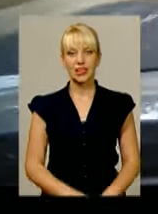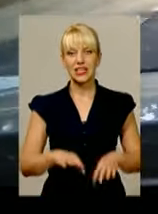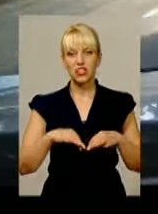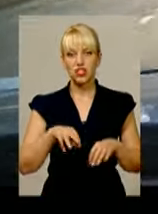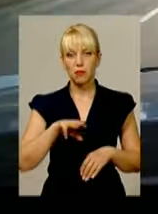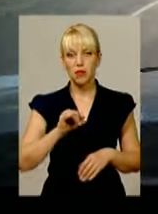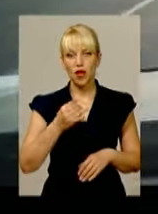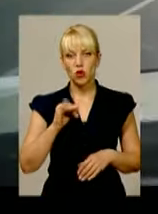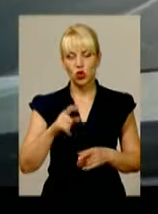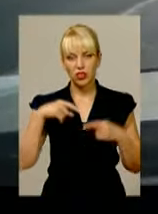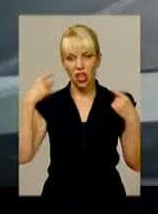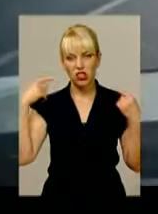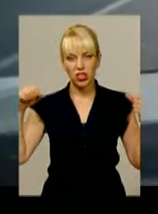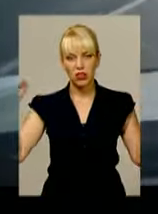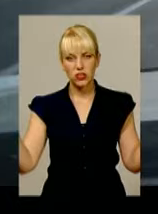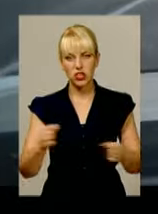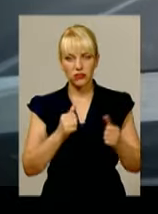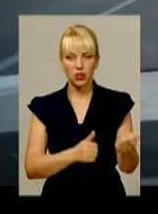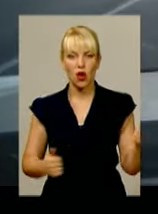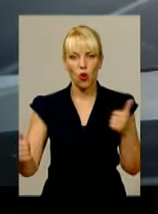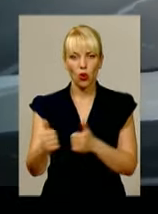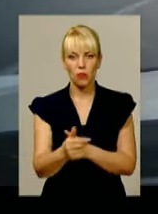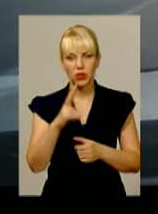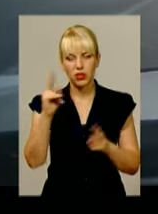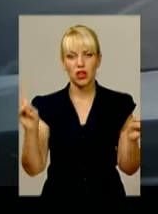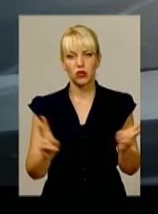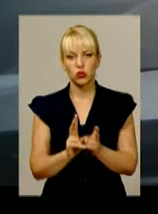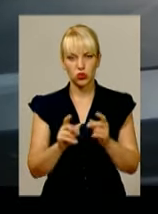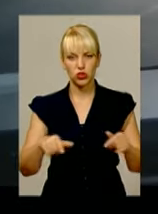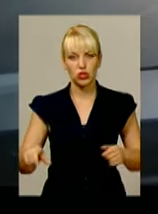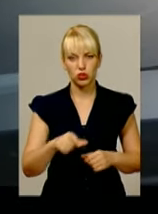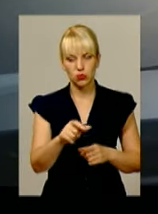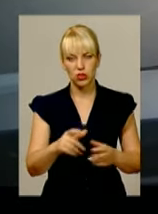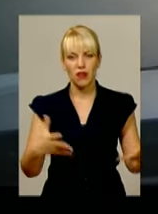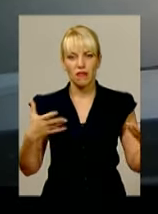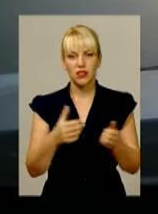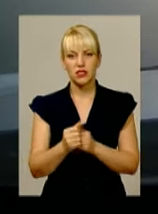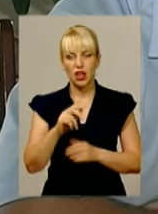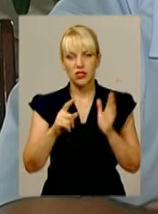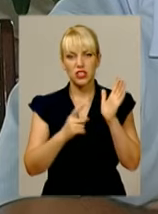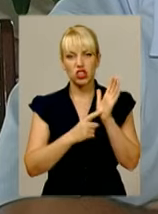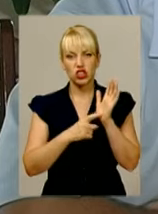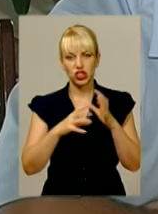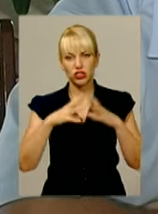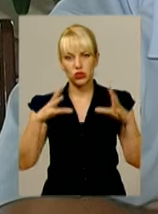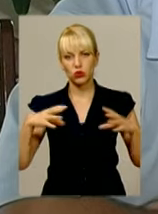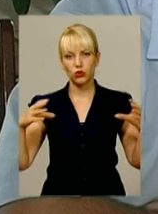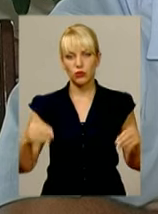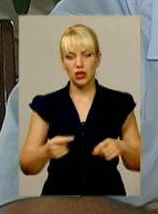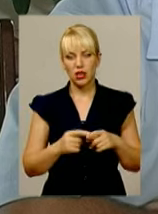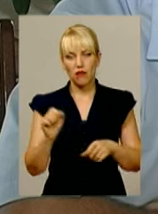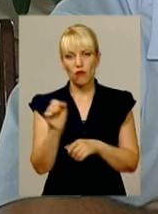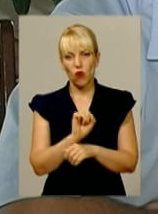«Тойота» на шаленій швидкості йде на обгін. Далі виїжджає на зустрічну смугу і одразу ж врізається у шістку. Водій автомобіля